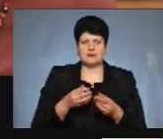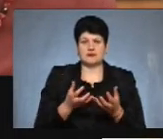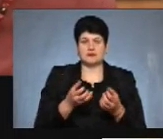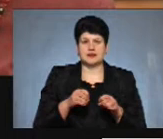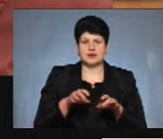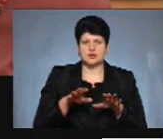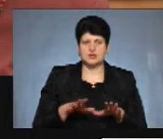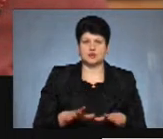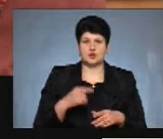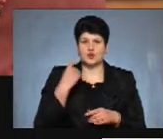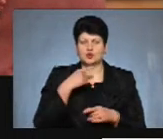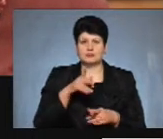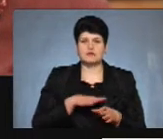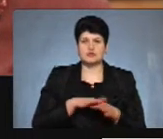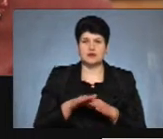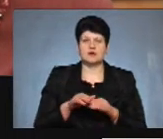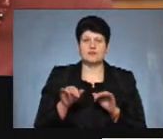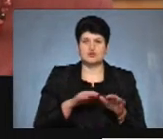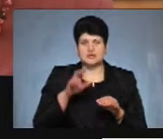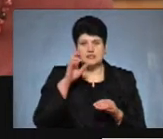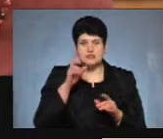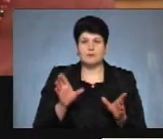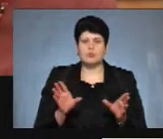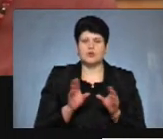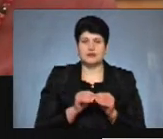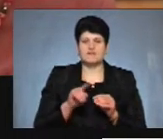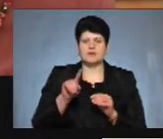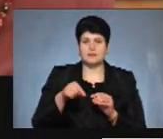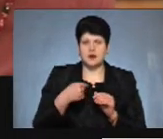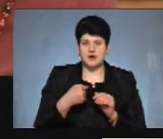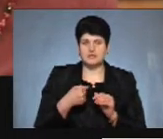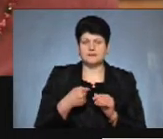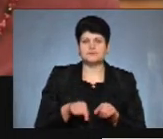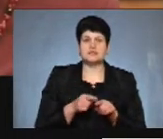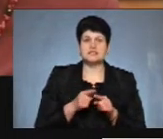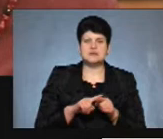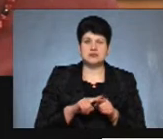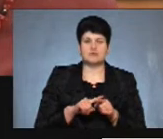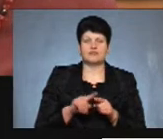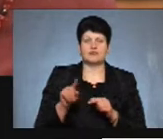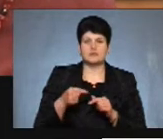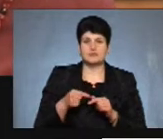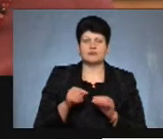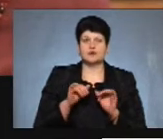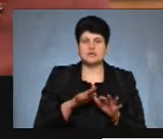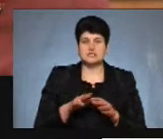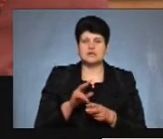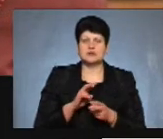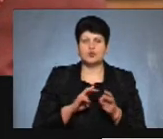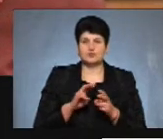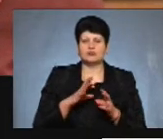особою уповноваженою на виконання функцій держав, поєднання з вимаганням такої вигоди. Ну, в процесі обшуку були вилучені